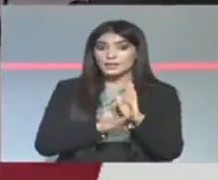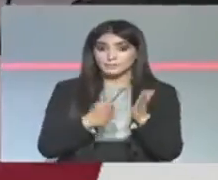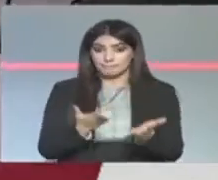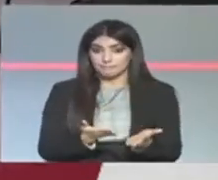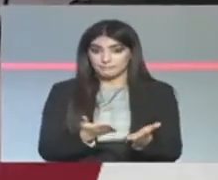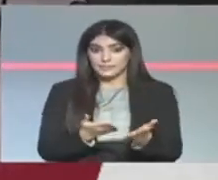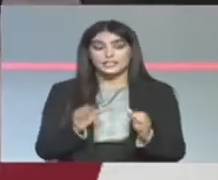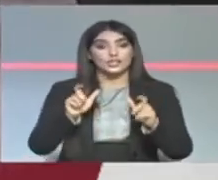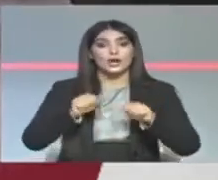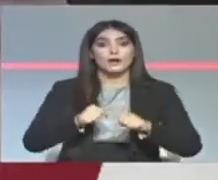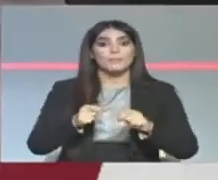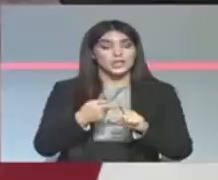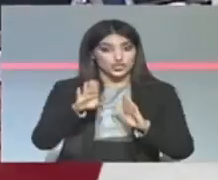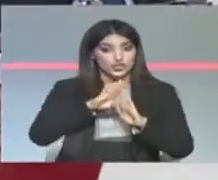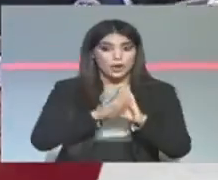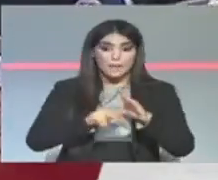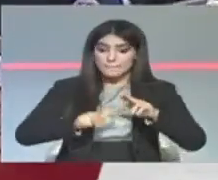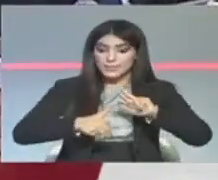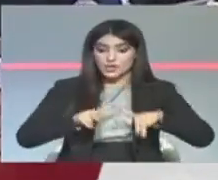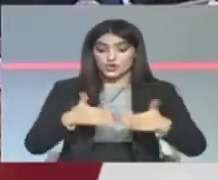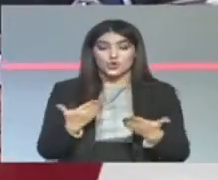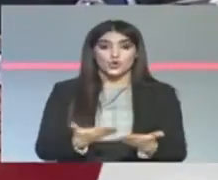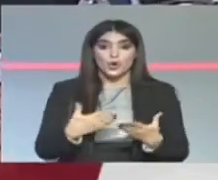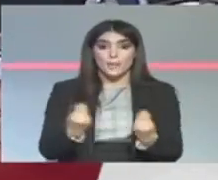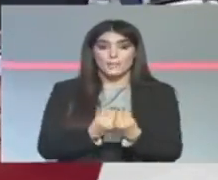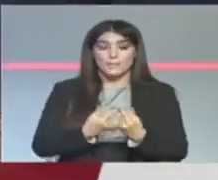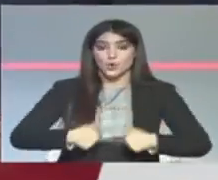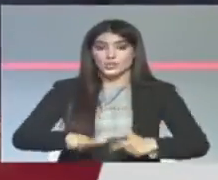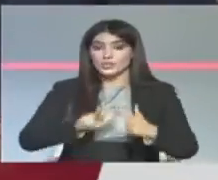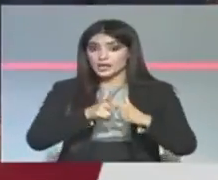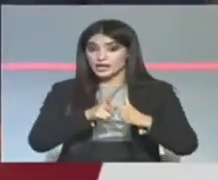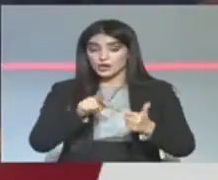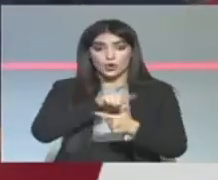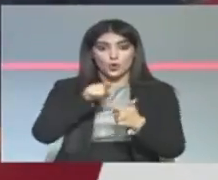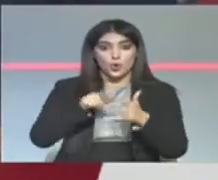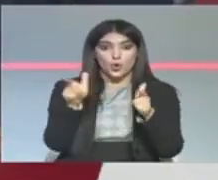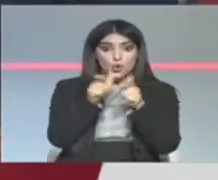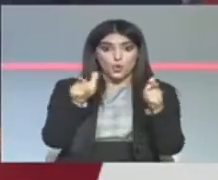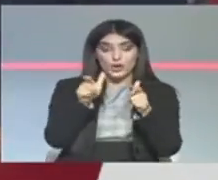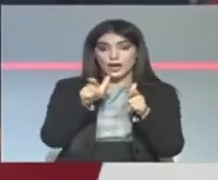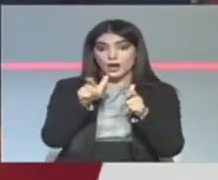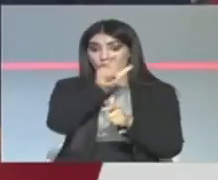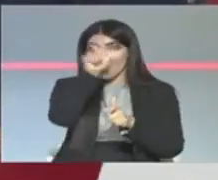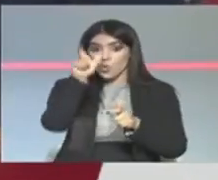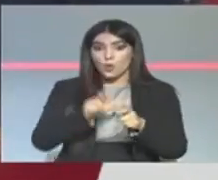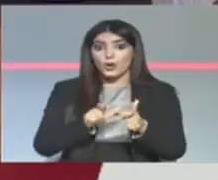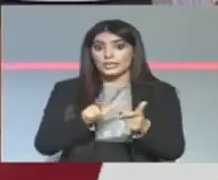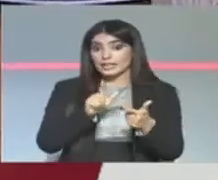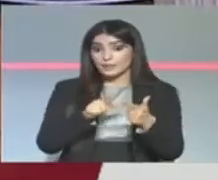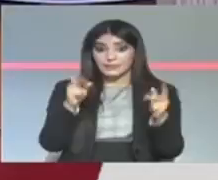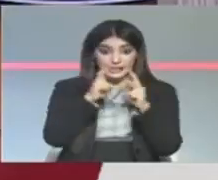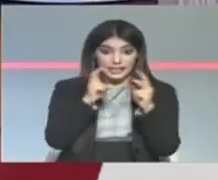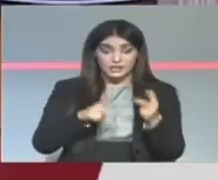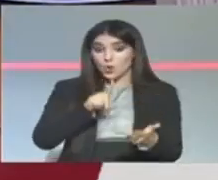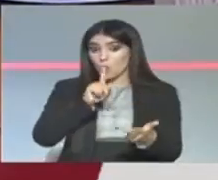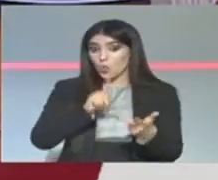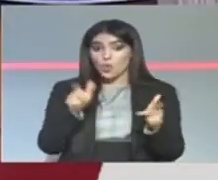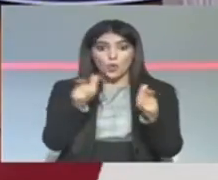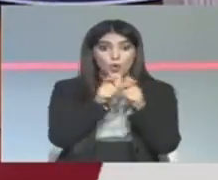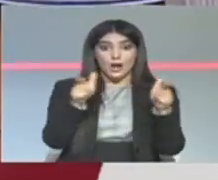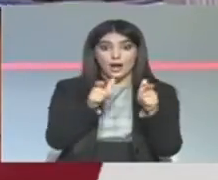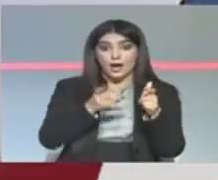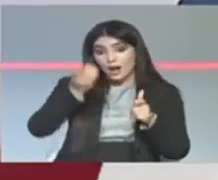من ها البرنامج الذي تم انباء اليوم الى وزاره الصناعه والوكاله الوطنيه للتحكم في الطاقه من جهه والوكاله